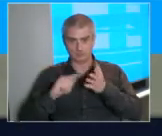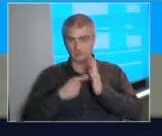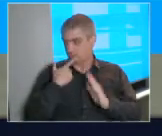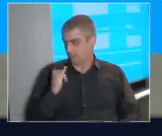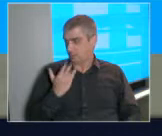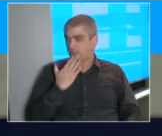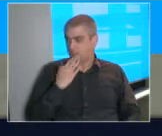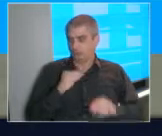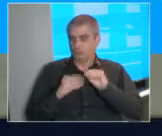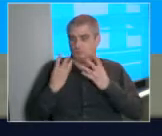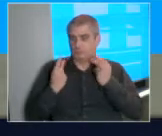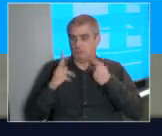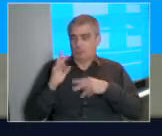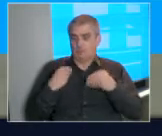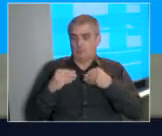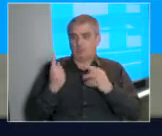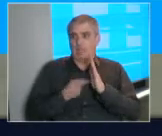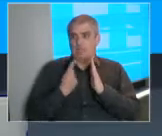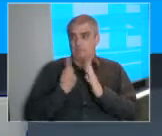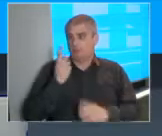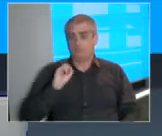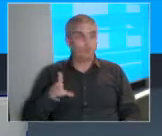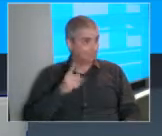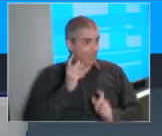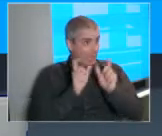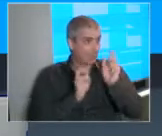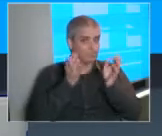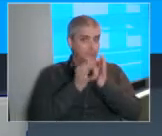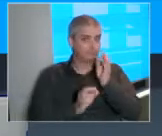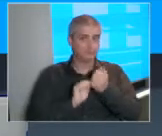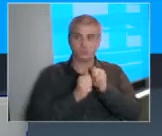כן, ישראלים צורכים הרבה יותר פלסטיק חד פעמי. זה אוכלוסיות ספציפיות, או ש...